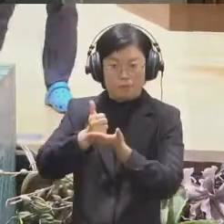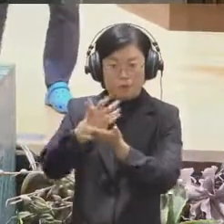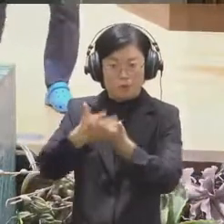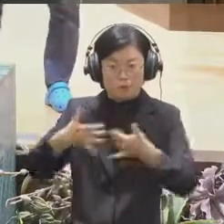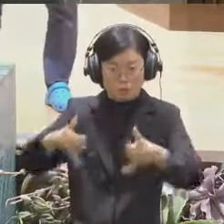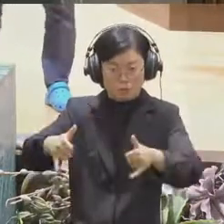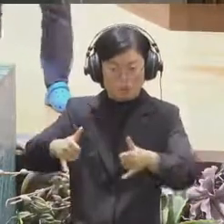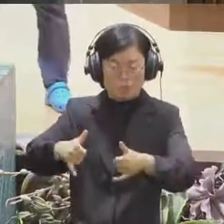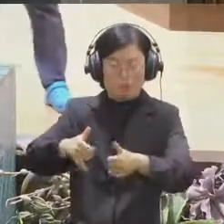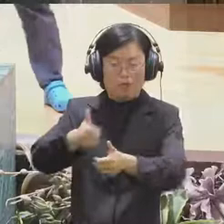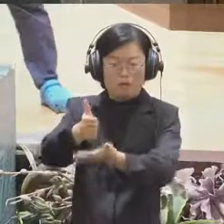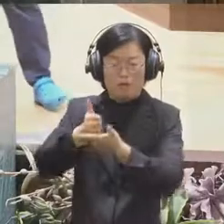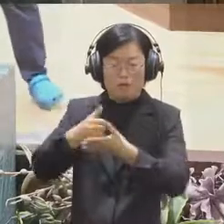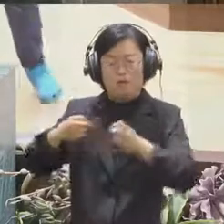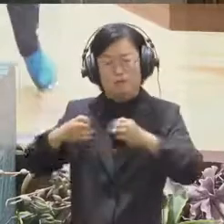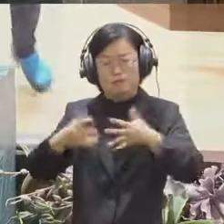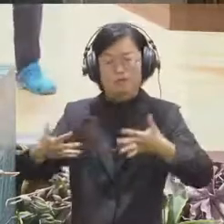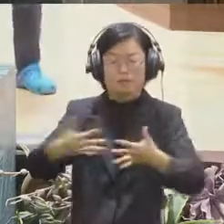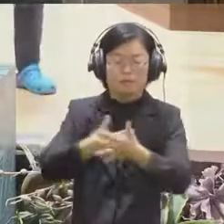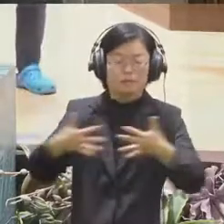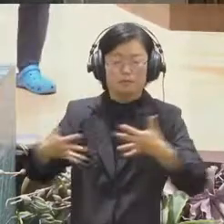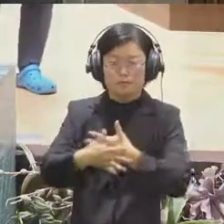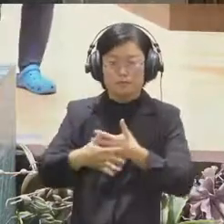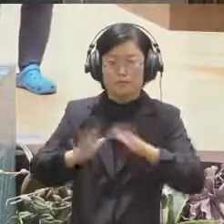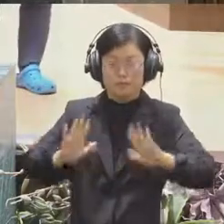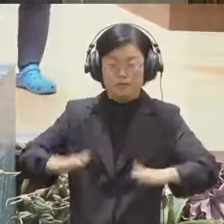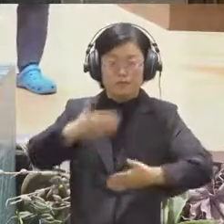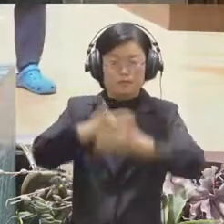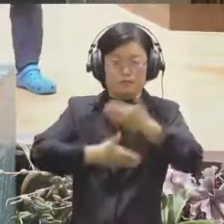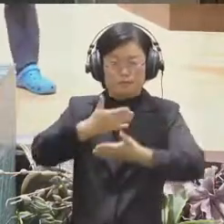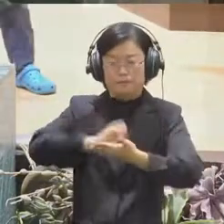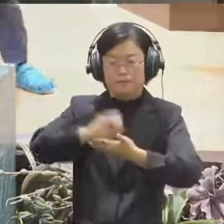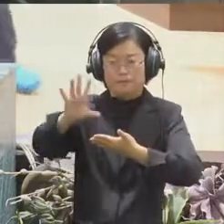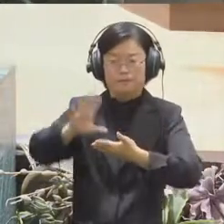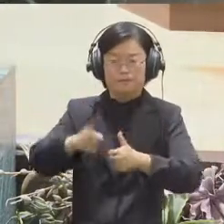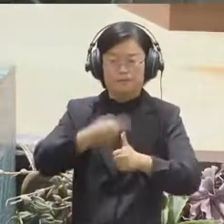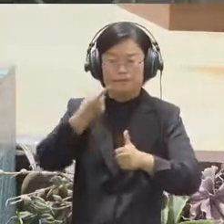那我們先播放在第一場的預錄影片